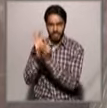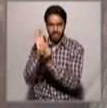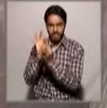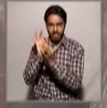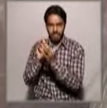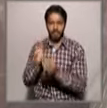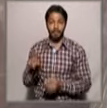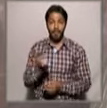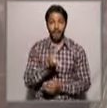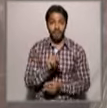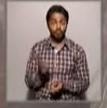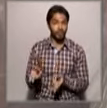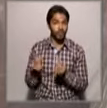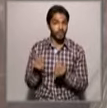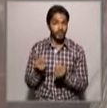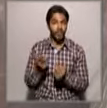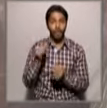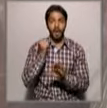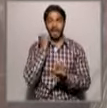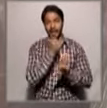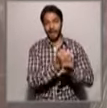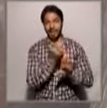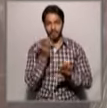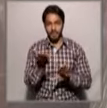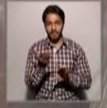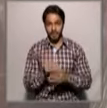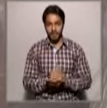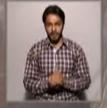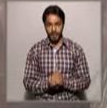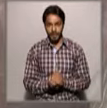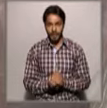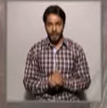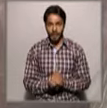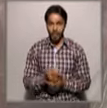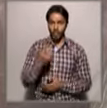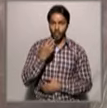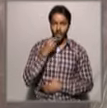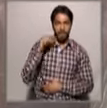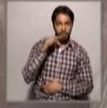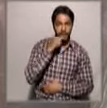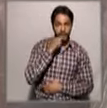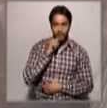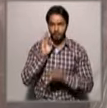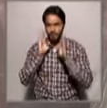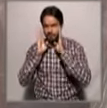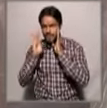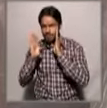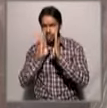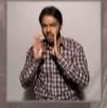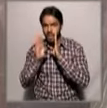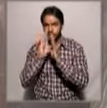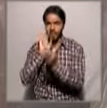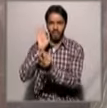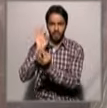سرقة، سرقة وخيانة لهذه البيوت. تدخل البنت مع ولد ويتحدثان، وتقول